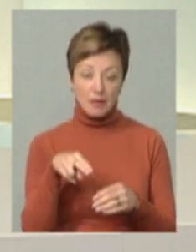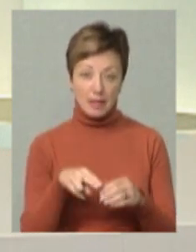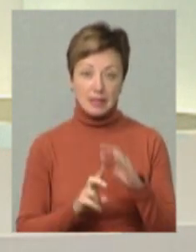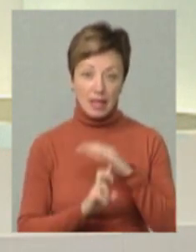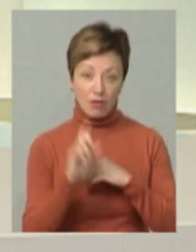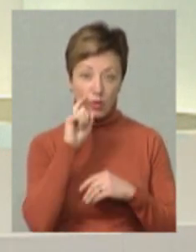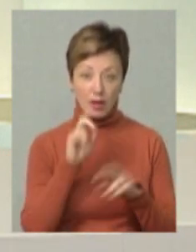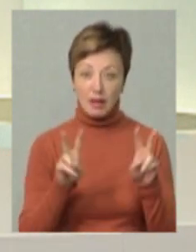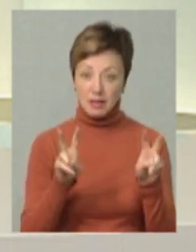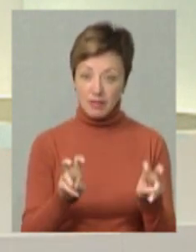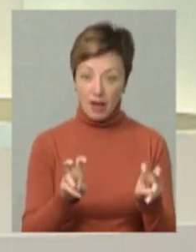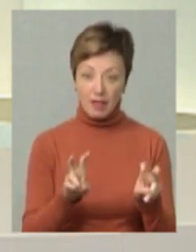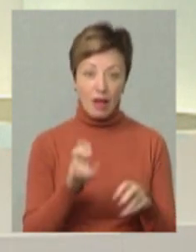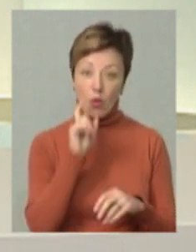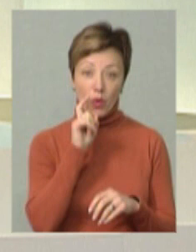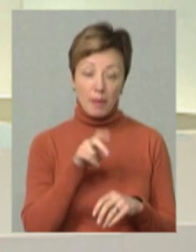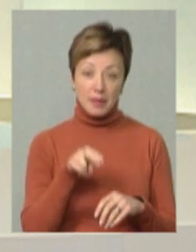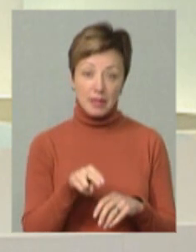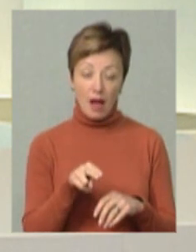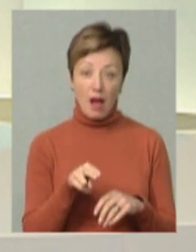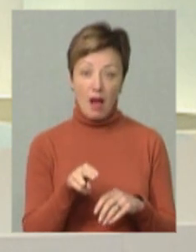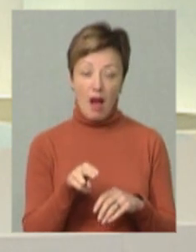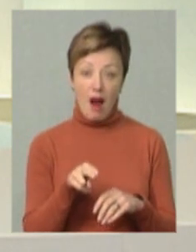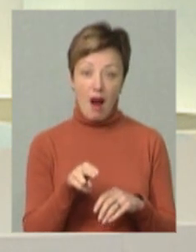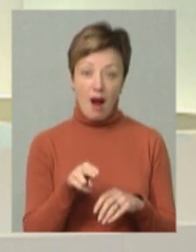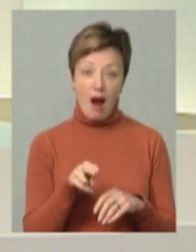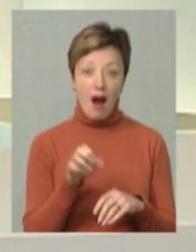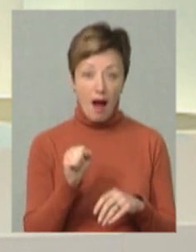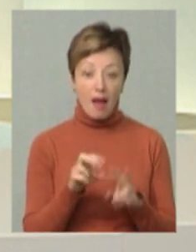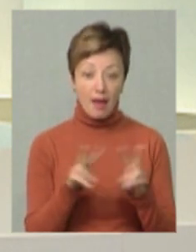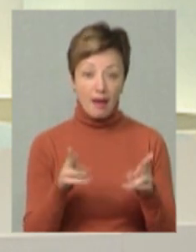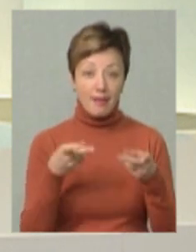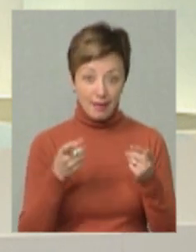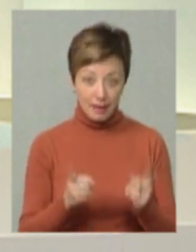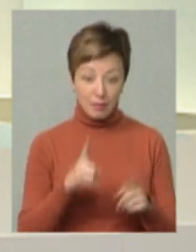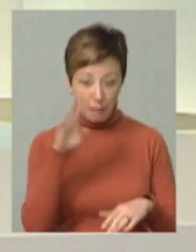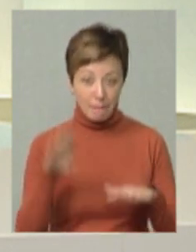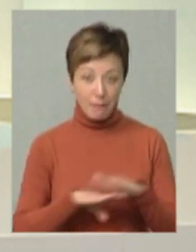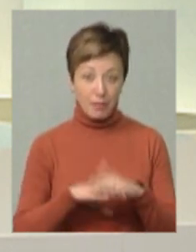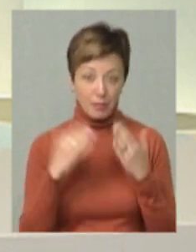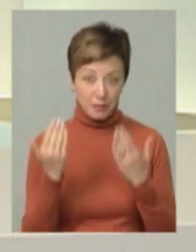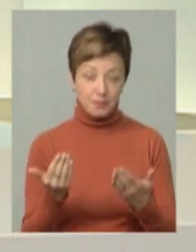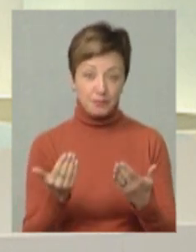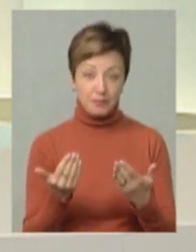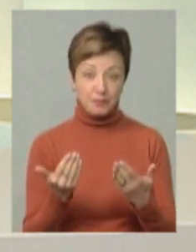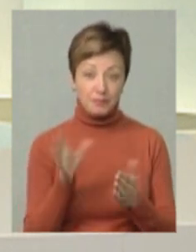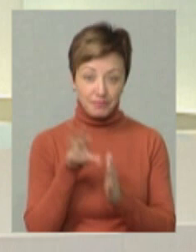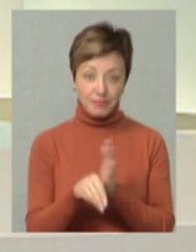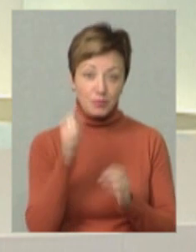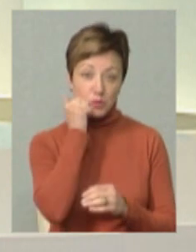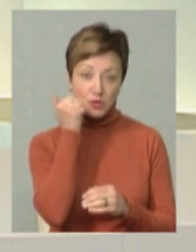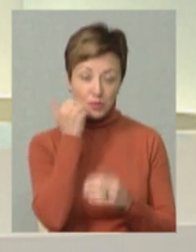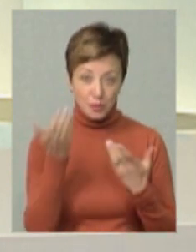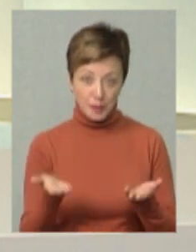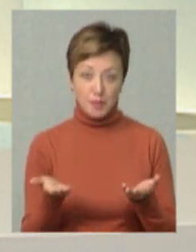в Україні і назвати не Українською православною церквою, а як воно і є в приналежності до